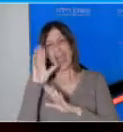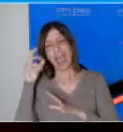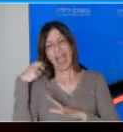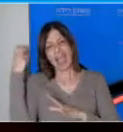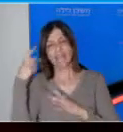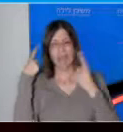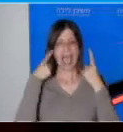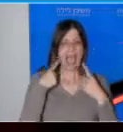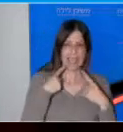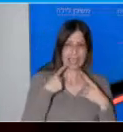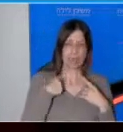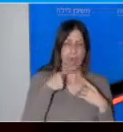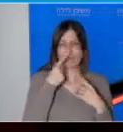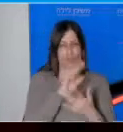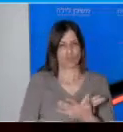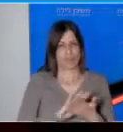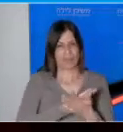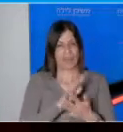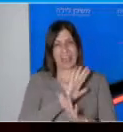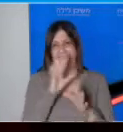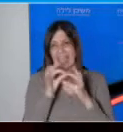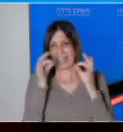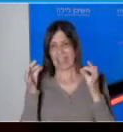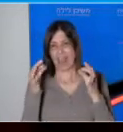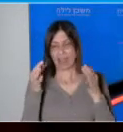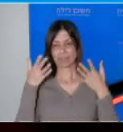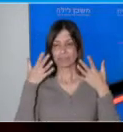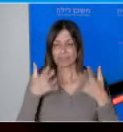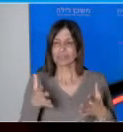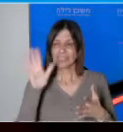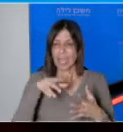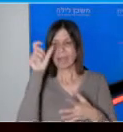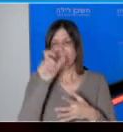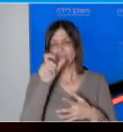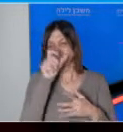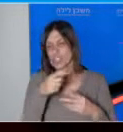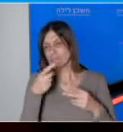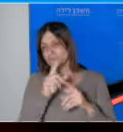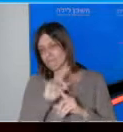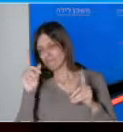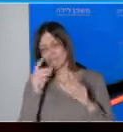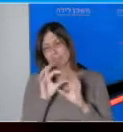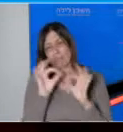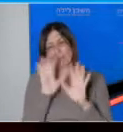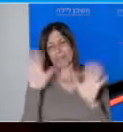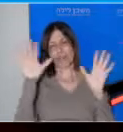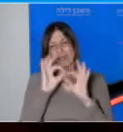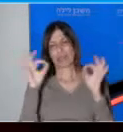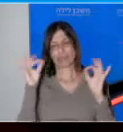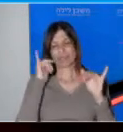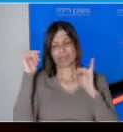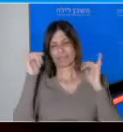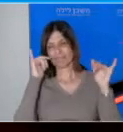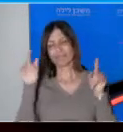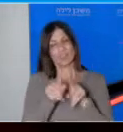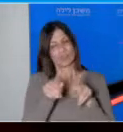כלפי חרדים, אז אנחנו לא אמרנו כלום, ורק שהתחילה להיות מופנית כלפי כל אחד, כלפי אנשים הקרובים לו, פתאום כולם התחילו להזדעק. כך גם העניין הזה